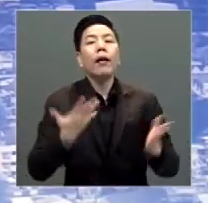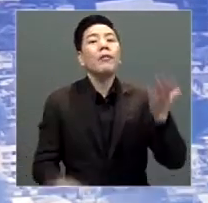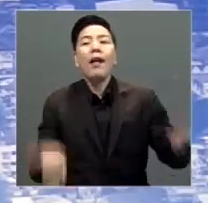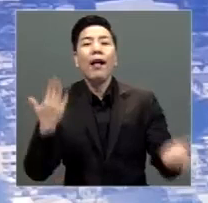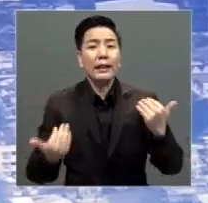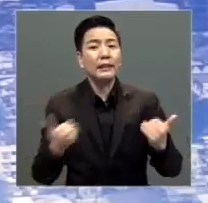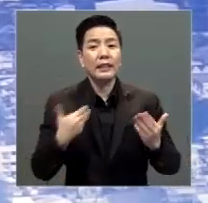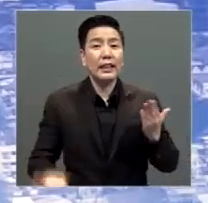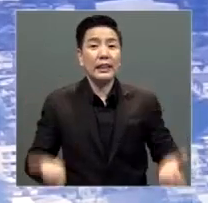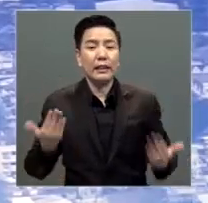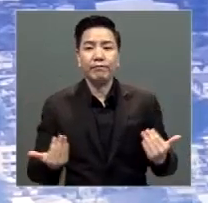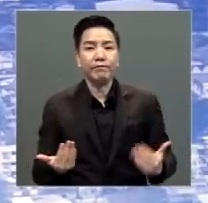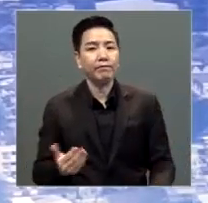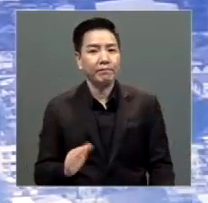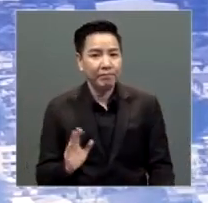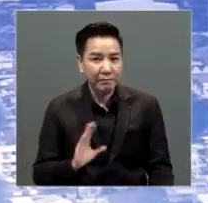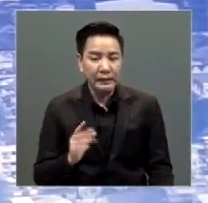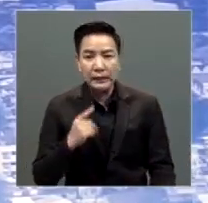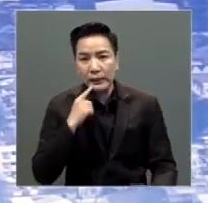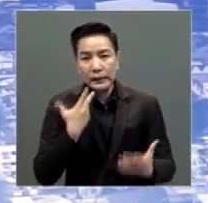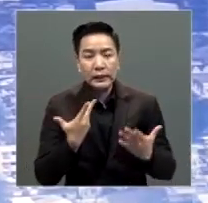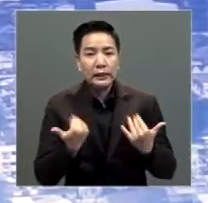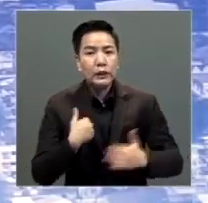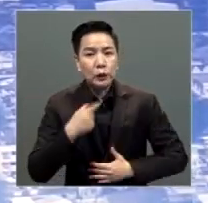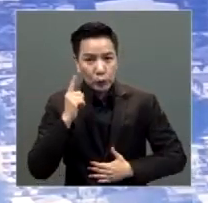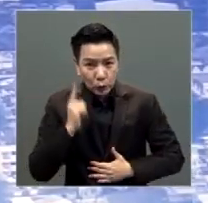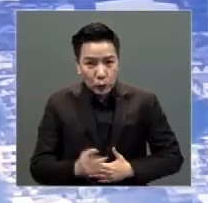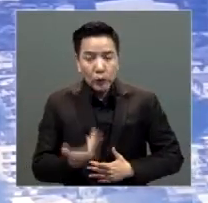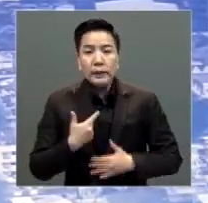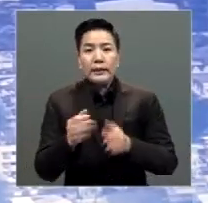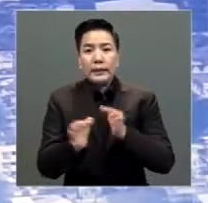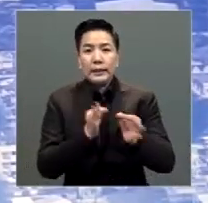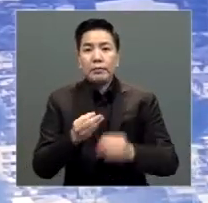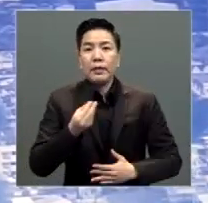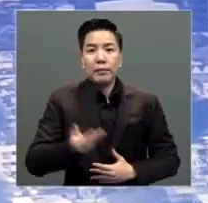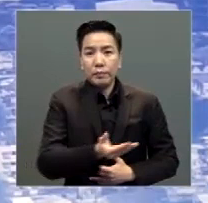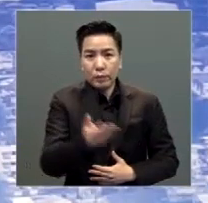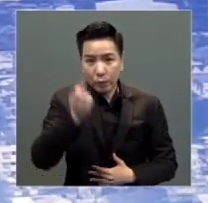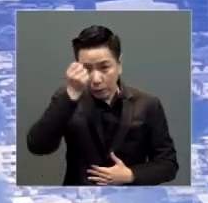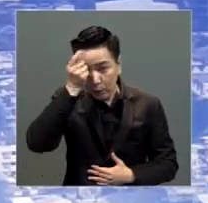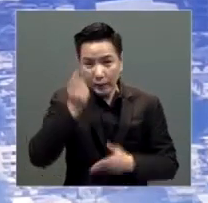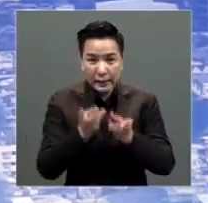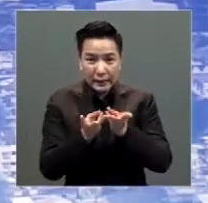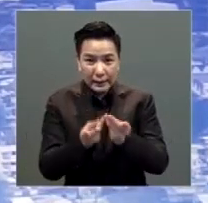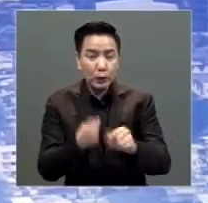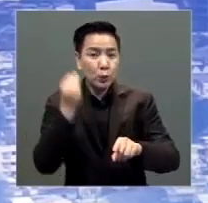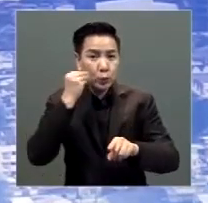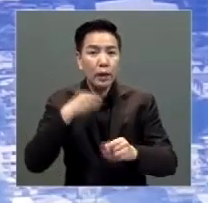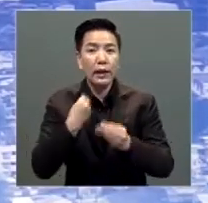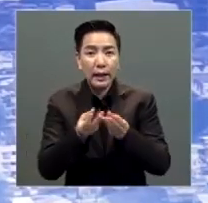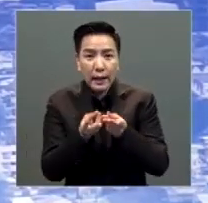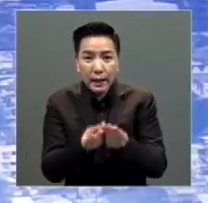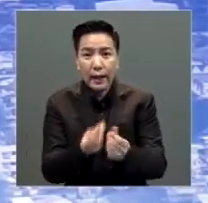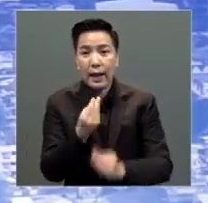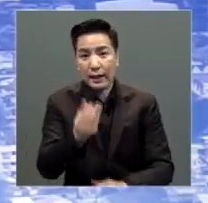ายแล้วเดี๋ยวมันจะไม่เป็นอย่างที่ว่านะครับก็ต้องขอชี้แจงแล้วก็บอกในรายละเอียดทุกท่านด้วยนะครับม